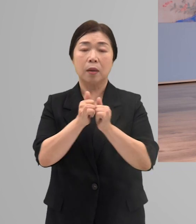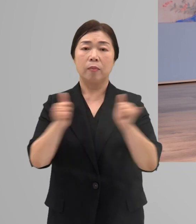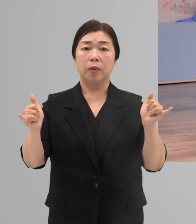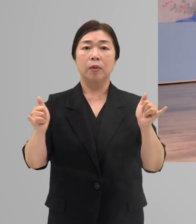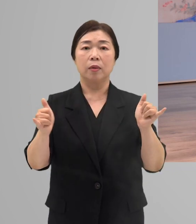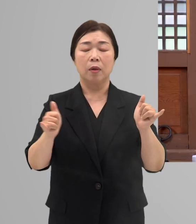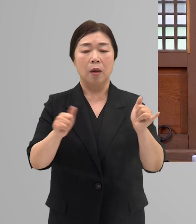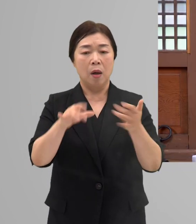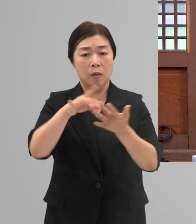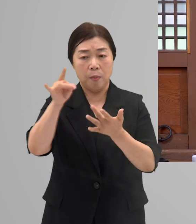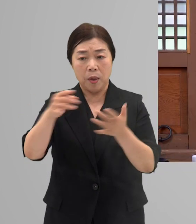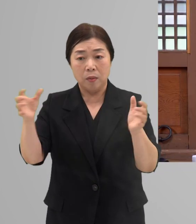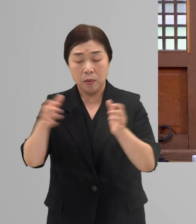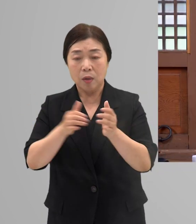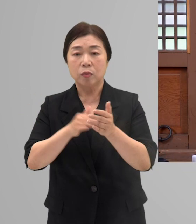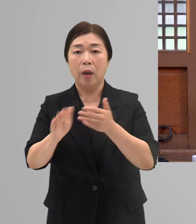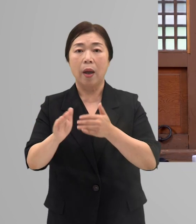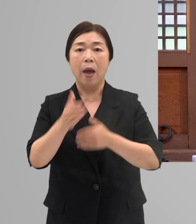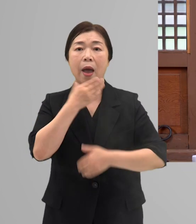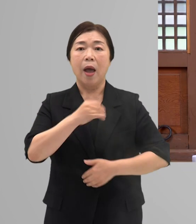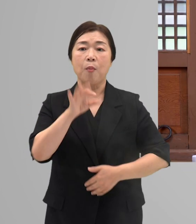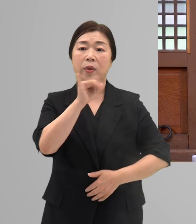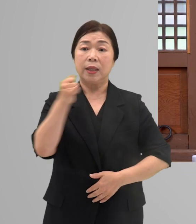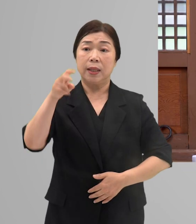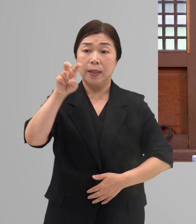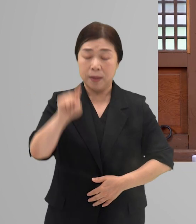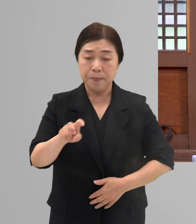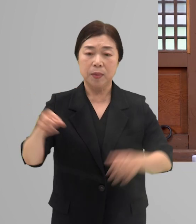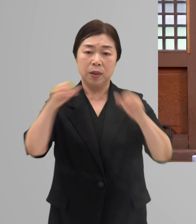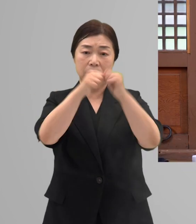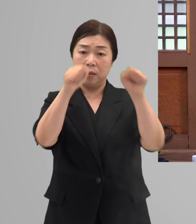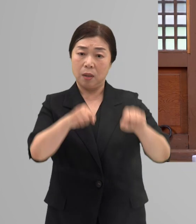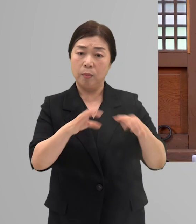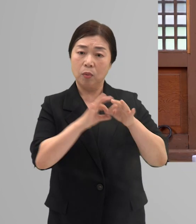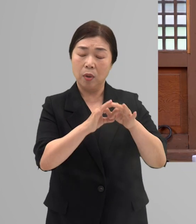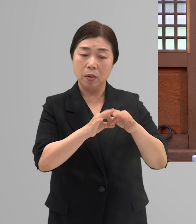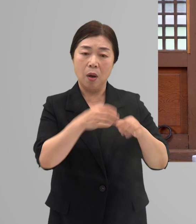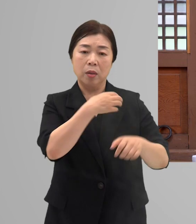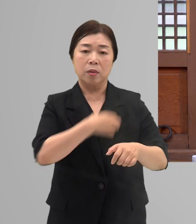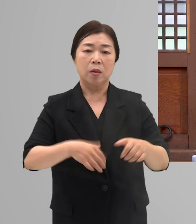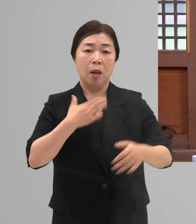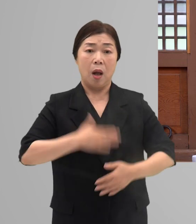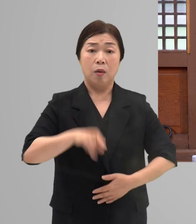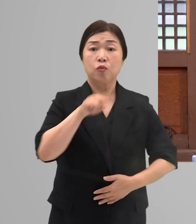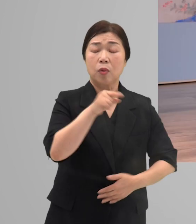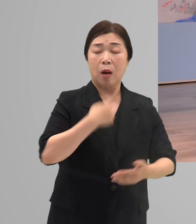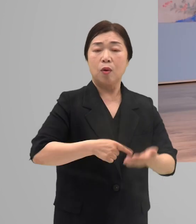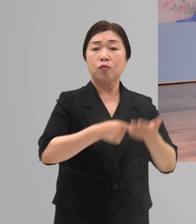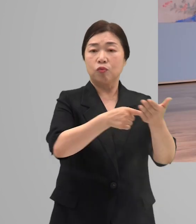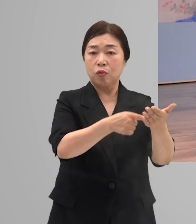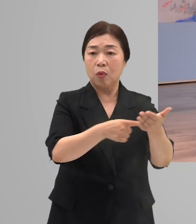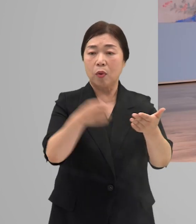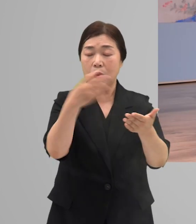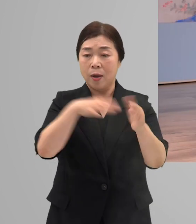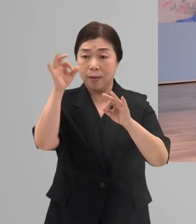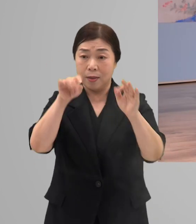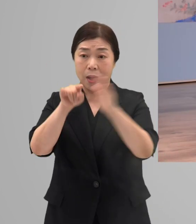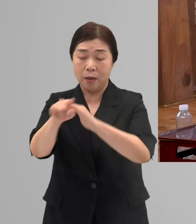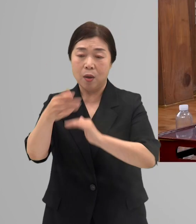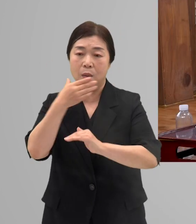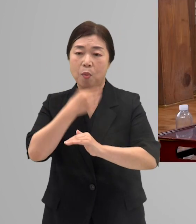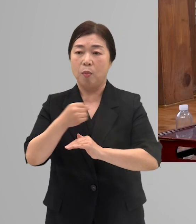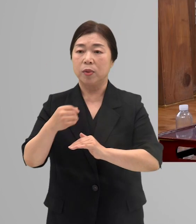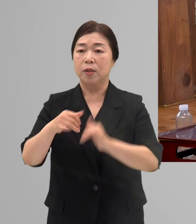대상을 선별한 뒤 행복이음이라는 시스템을 통해 지자체에 통보하고 읍면동 찾아가는 보건복지 서비스